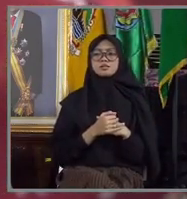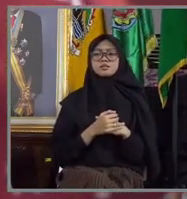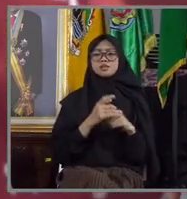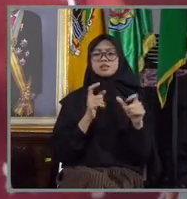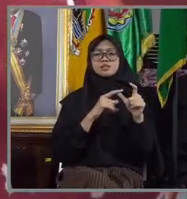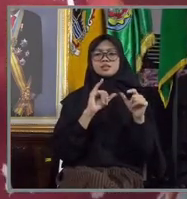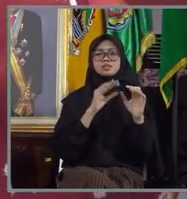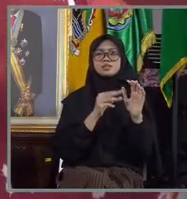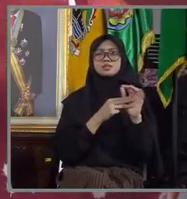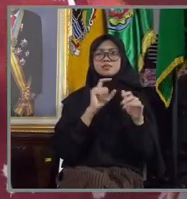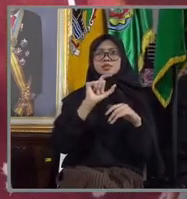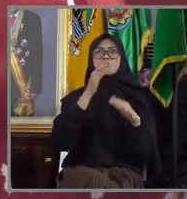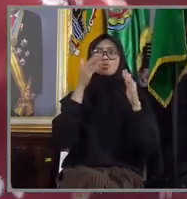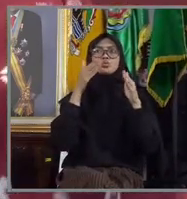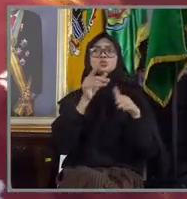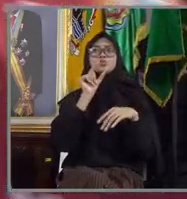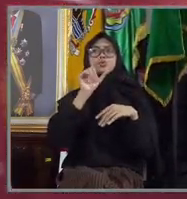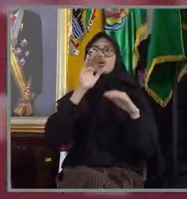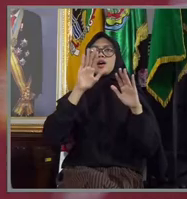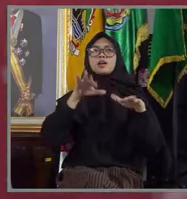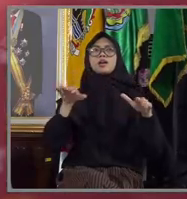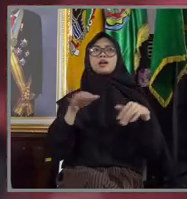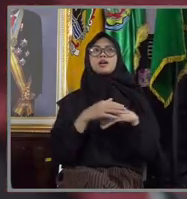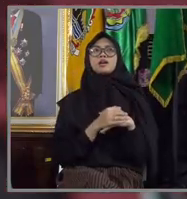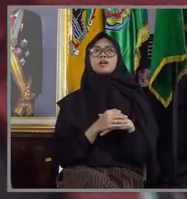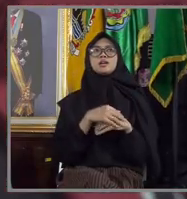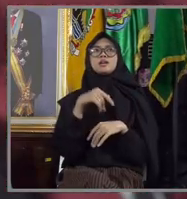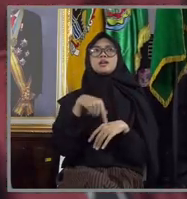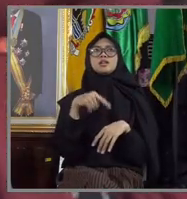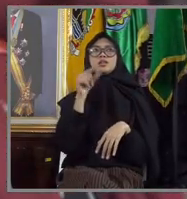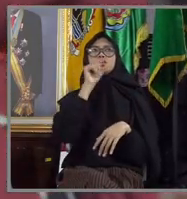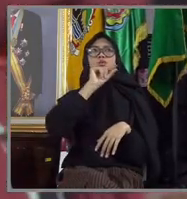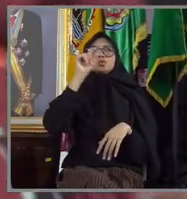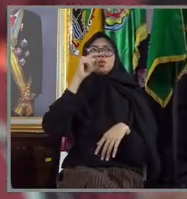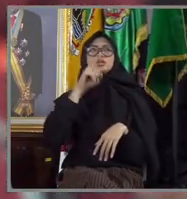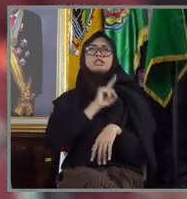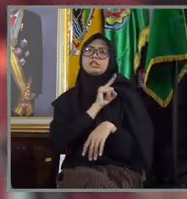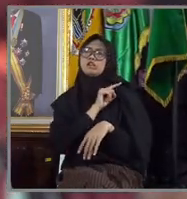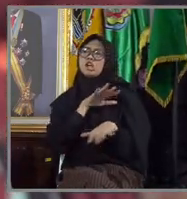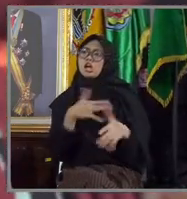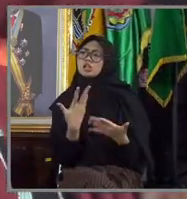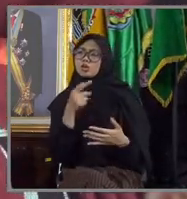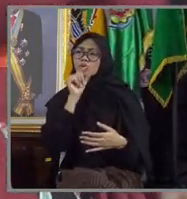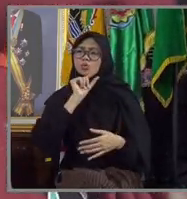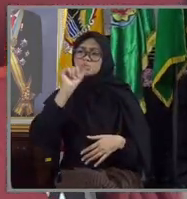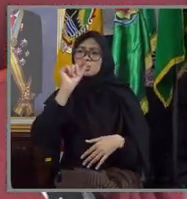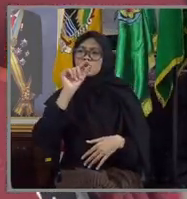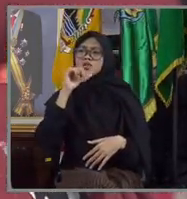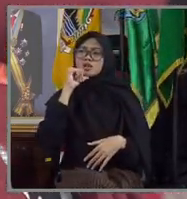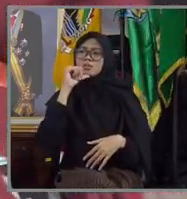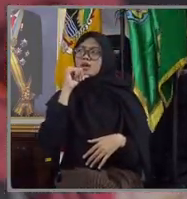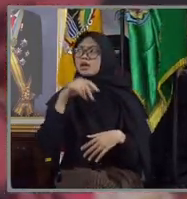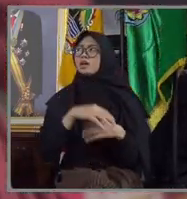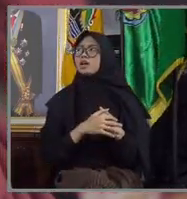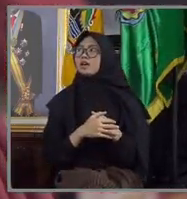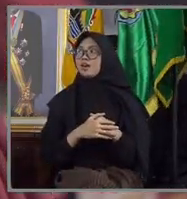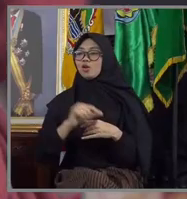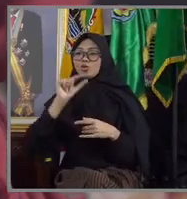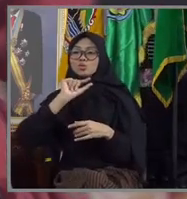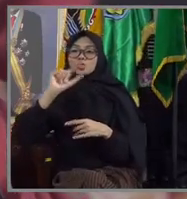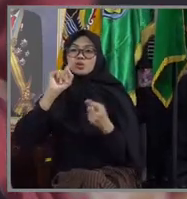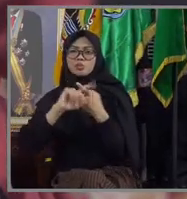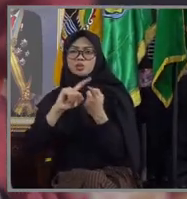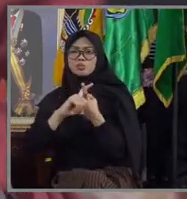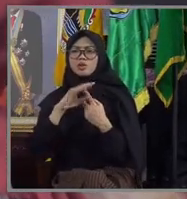atau bagaimana gitu oh ya ya ini sebenarnya usulanmu apa usulan-usulan teman-teman juga